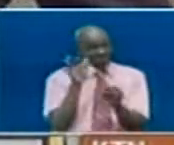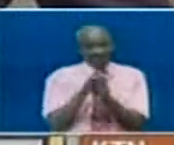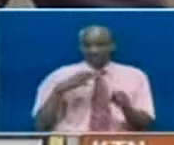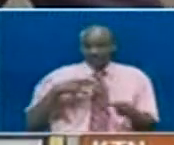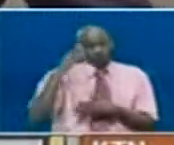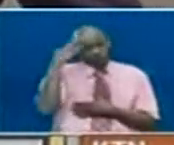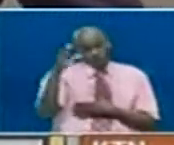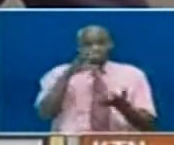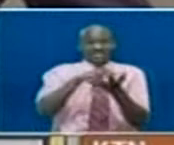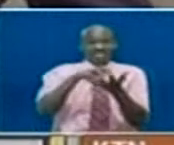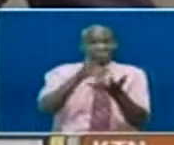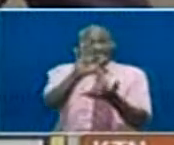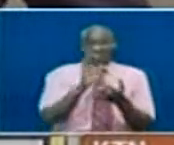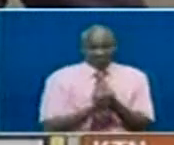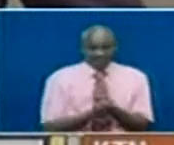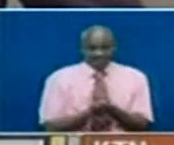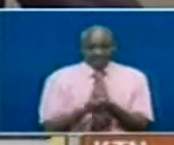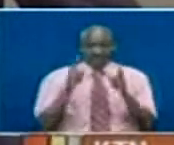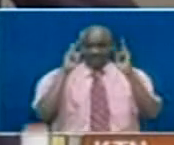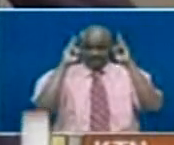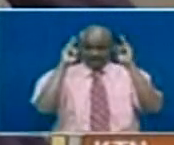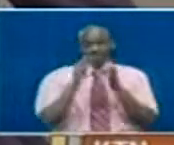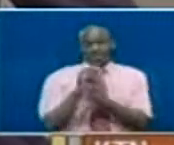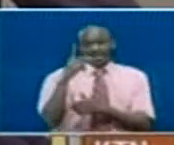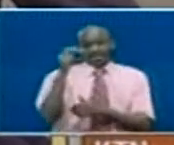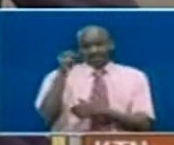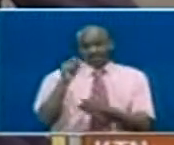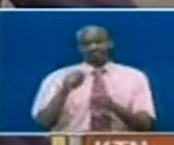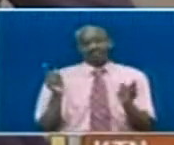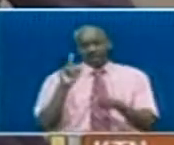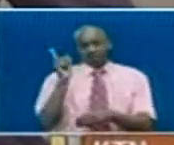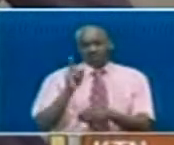bado hawajui hali yao. Mashirima Kapombe, KTN, Nairobi.